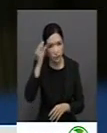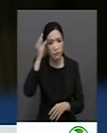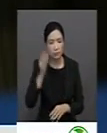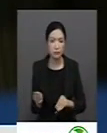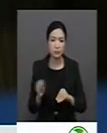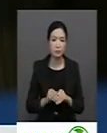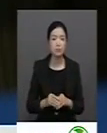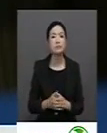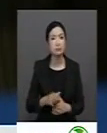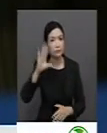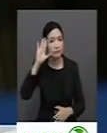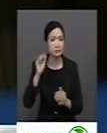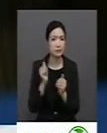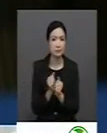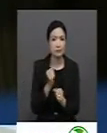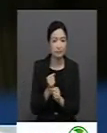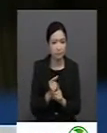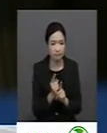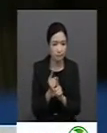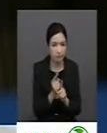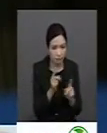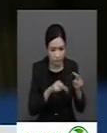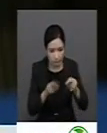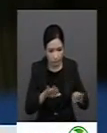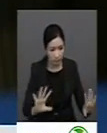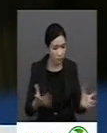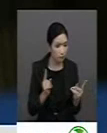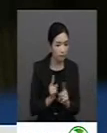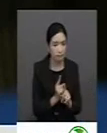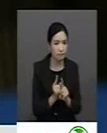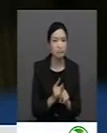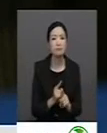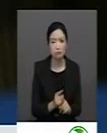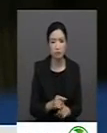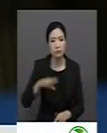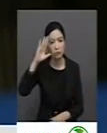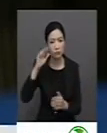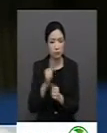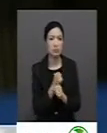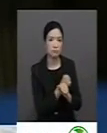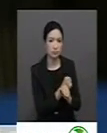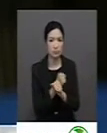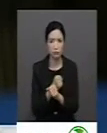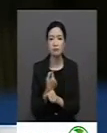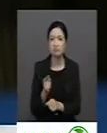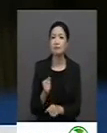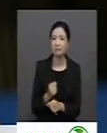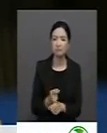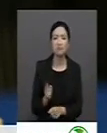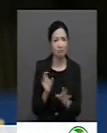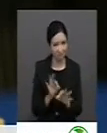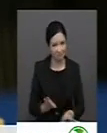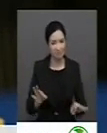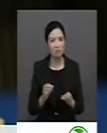ยงานตำรวจที่นอกจากจะทำการติดตามหาเด็กหายแล้วเนี่ยหน่วยงานตำรวจหลายหน่วยนะครับไปทำงานเชิงป้องกันด้วยนะครับนี่ก็เป็นส่วนหนึ่งที่อาจ